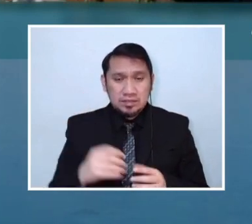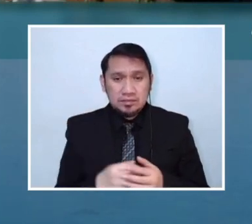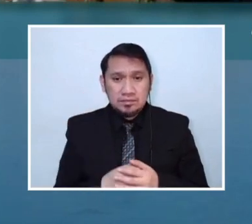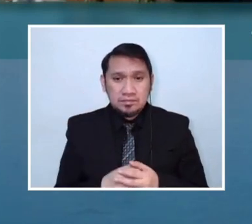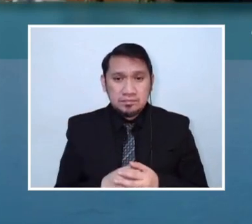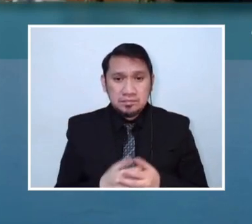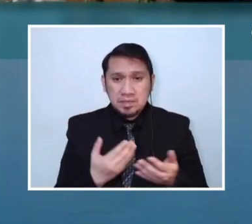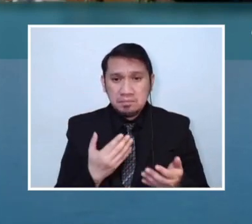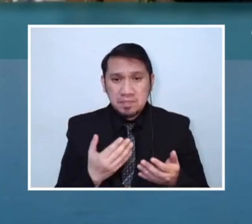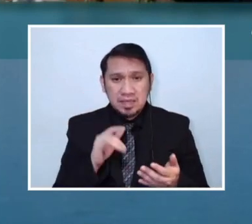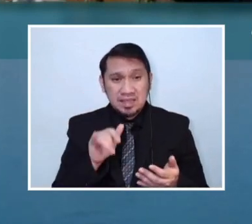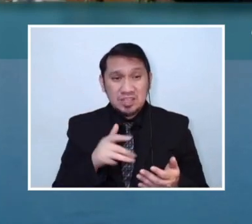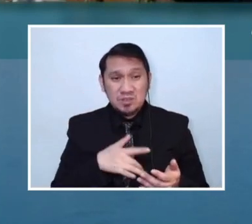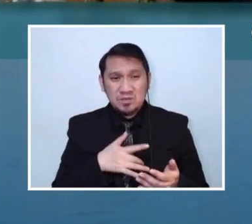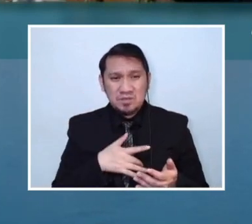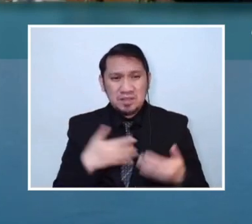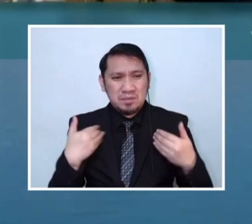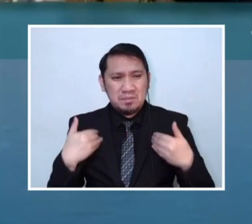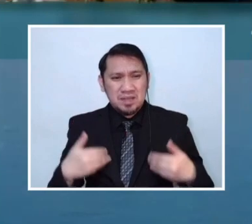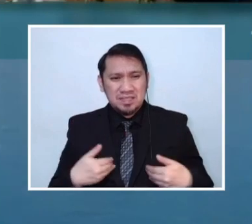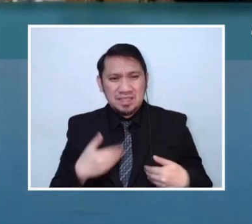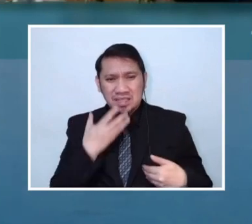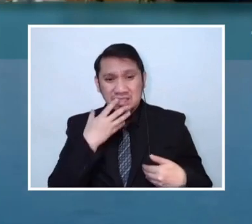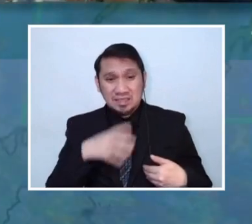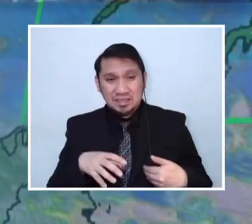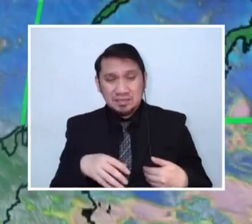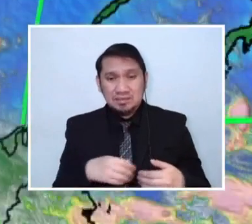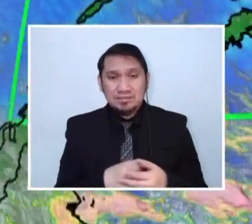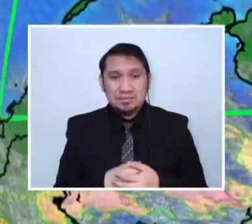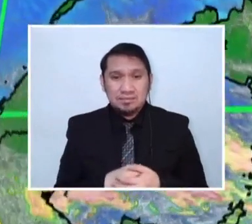kundi yung pakiramdam na katawan na init.